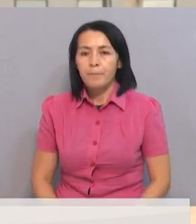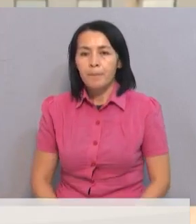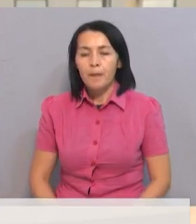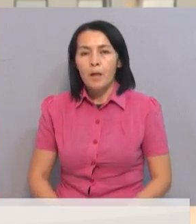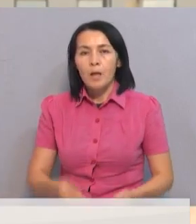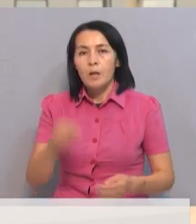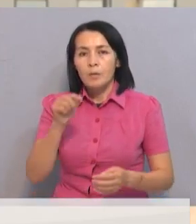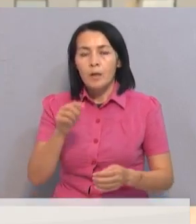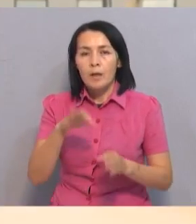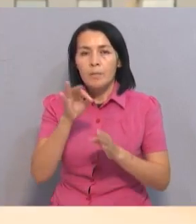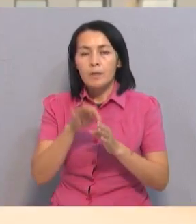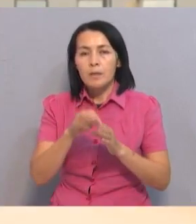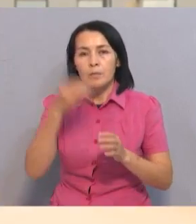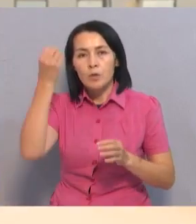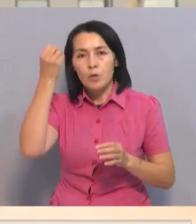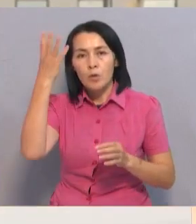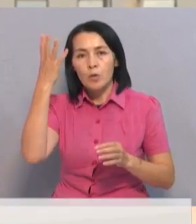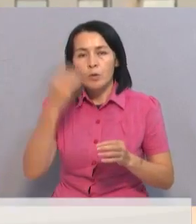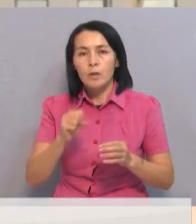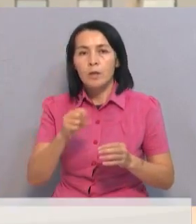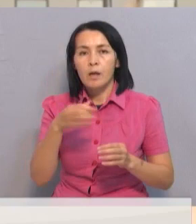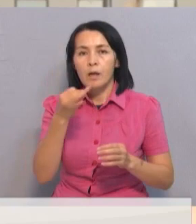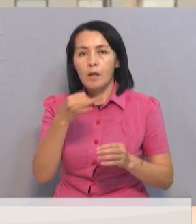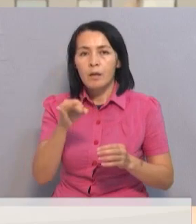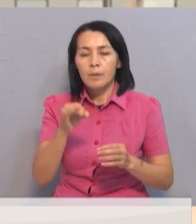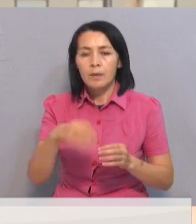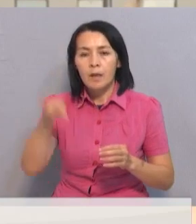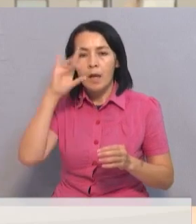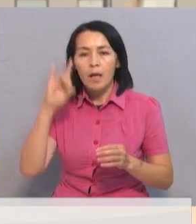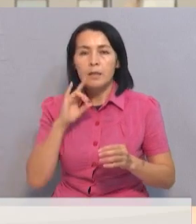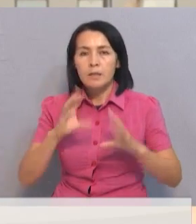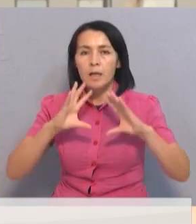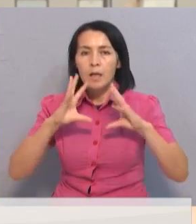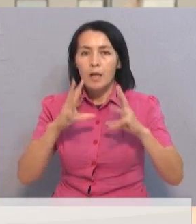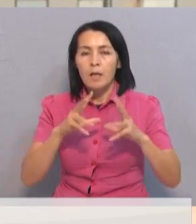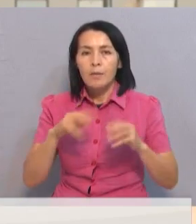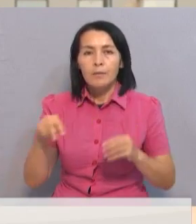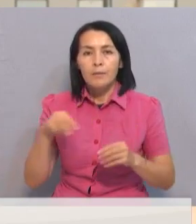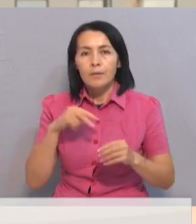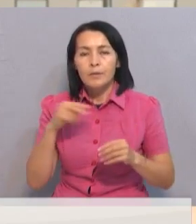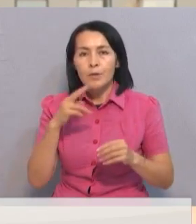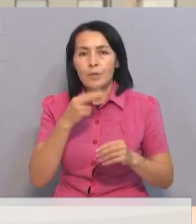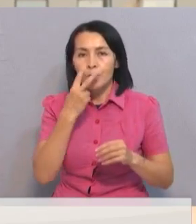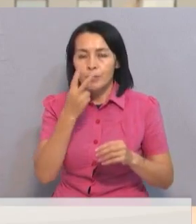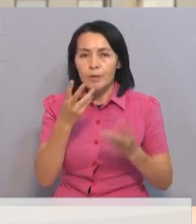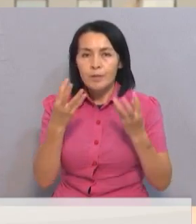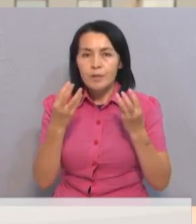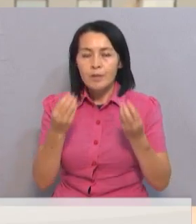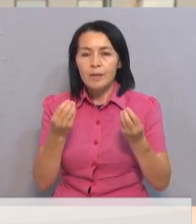біздің мақсатымыз ғұлама Абайымыздың қазақ әлеміндегі философиялық көзқарасын